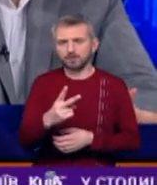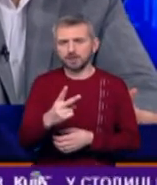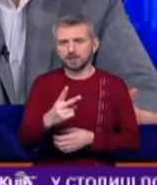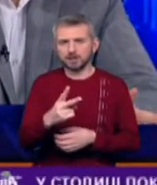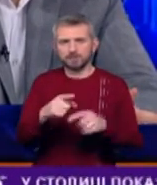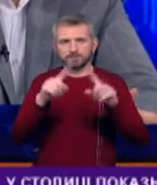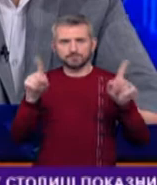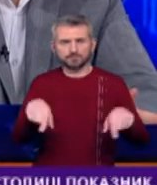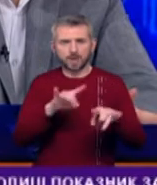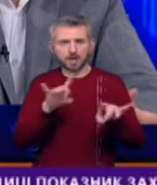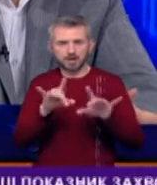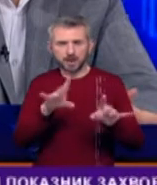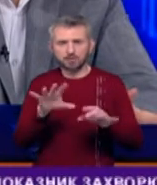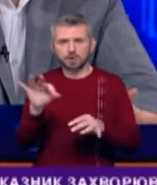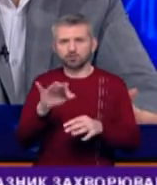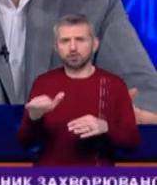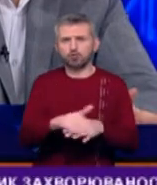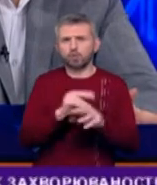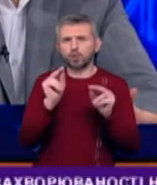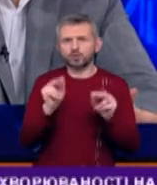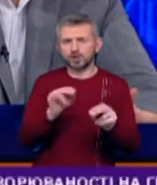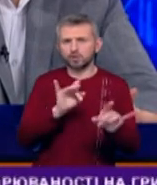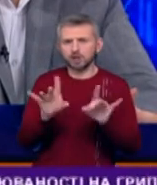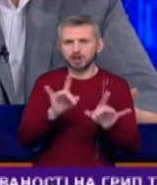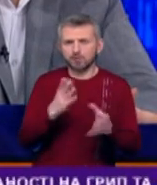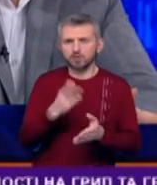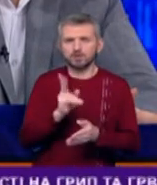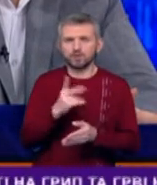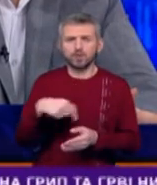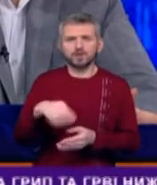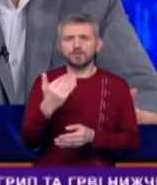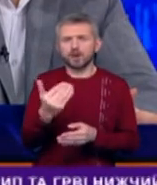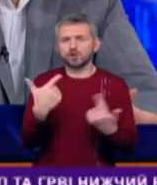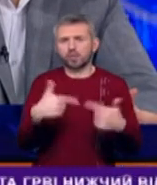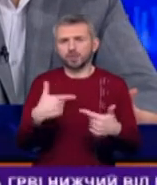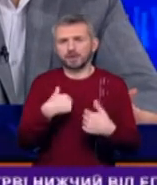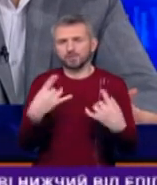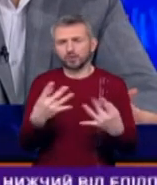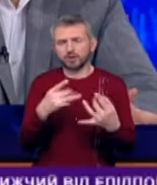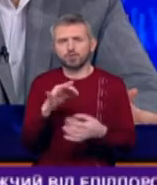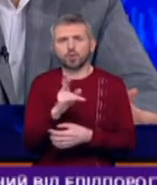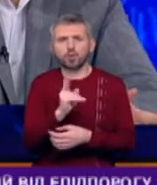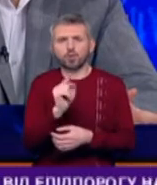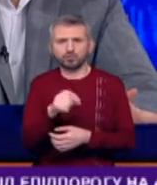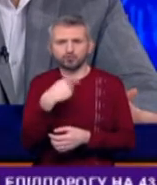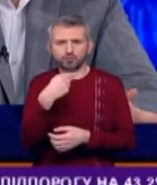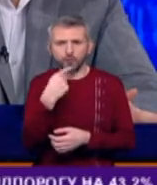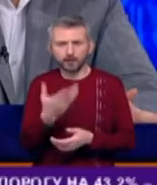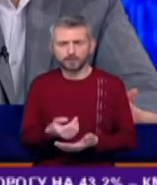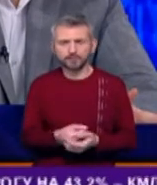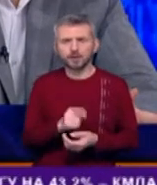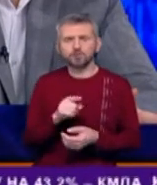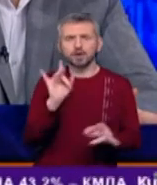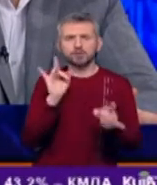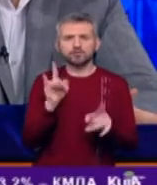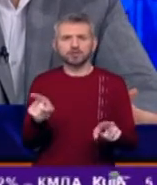і бігборди. Це щодо доброчесної реклами. Можливо, хтось з ваших гостей мені роз'ясніть, про кого тут йде мова. Воно